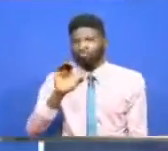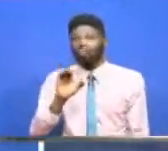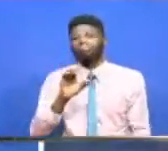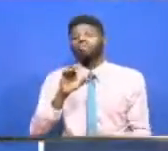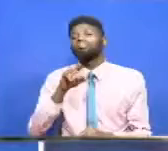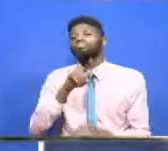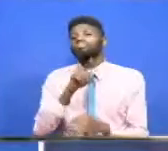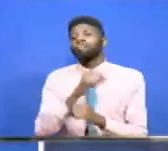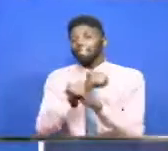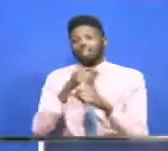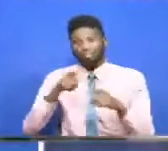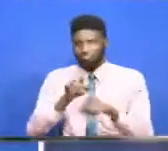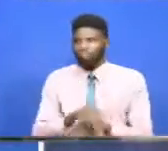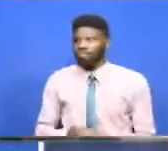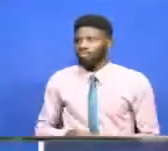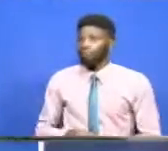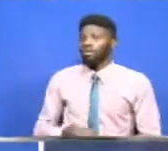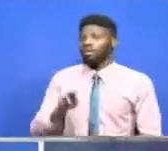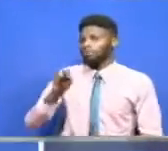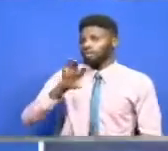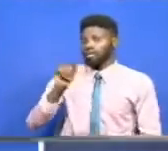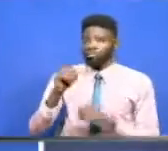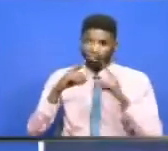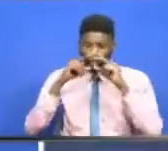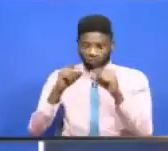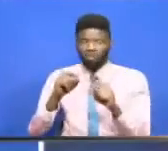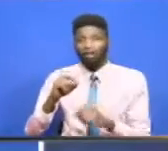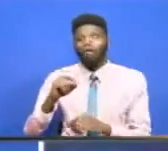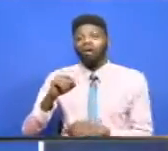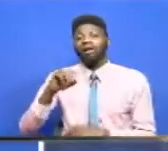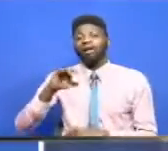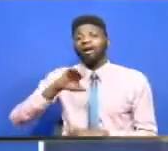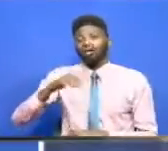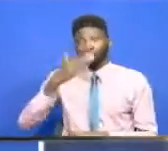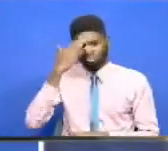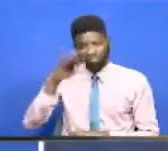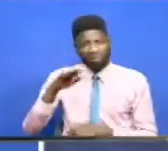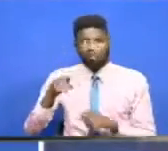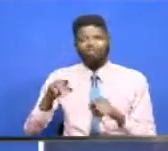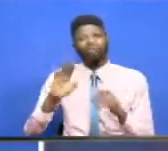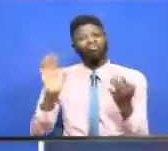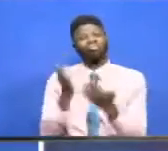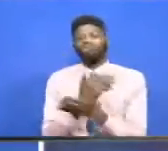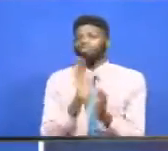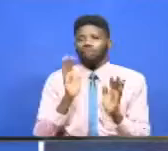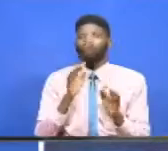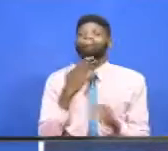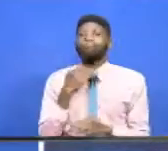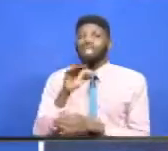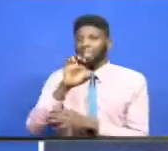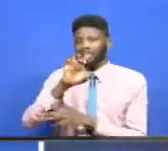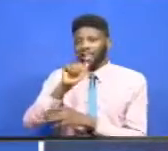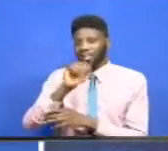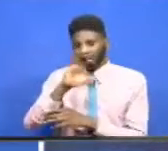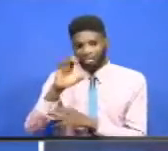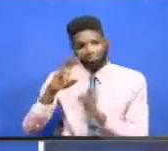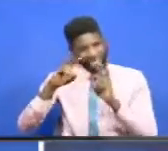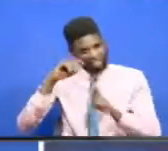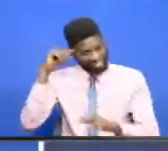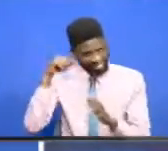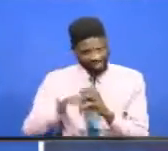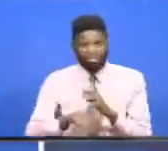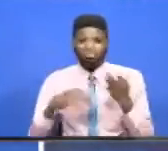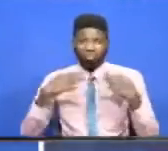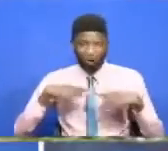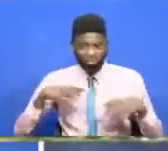ambao wanapinga kuvunjiliwa mbali kwa bunge la kaunti wanaitaka tume ya EACC kufanya uchunguzi wa kina na kuwafichua wale